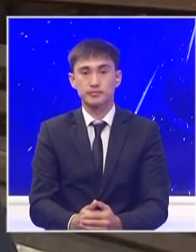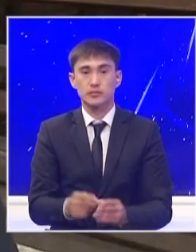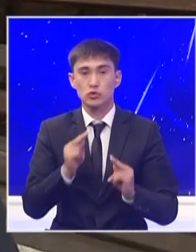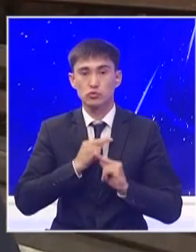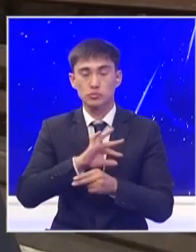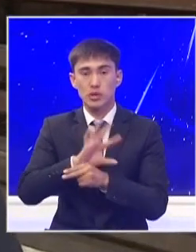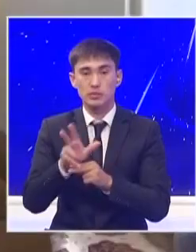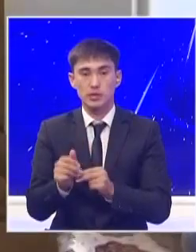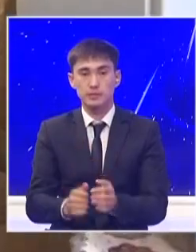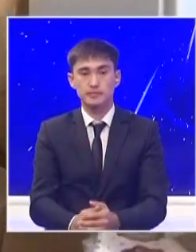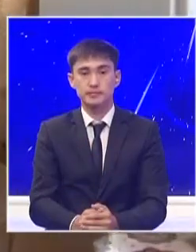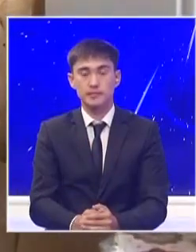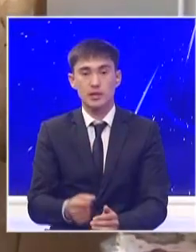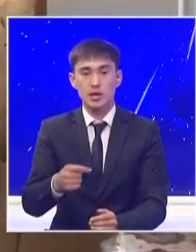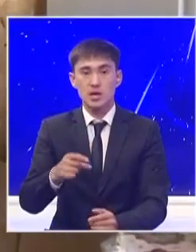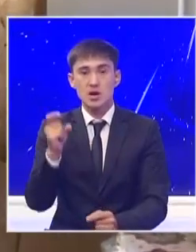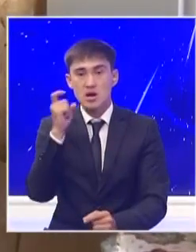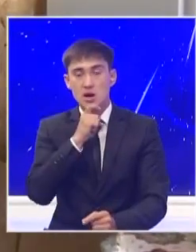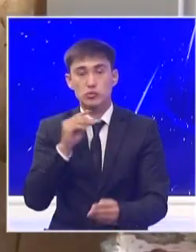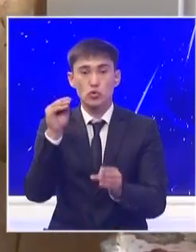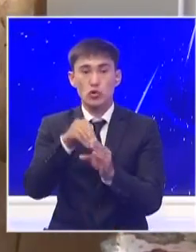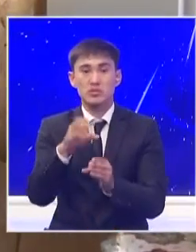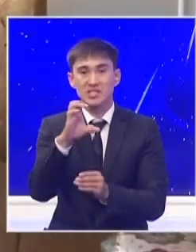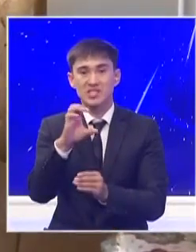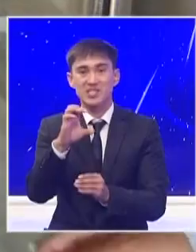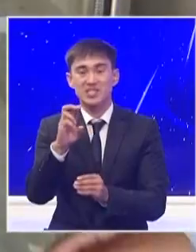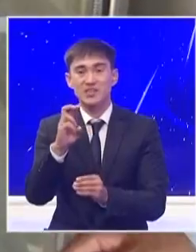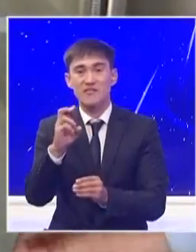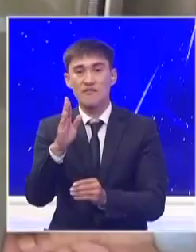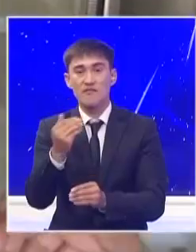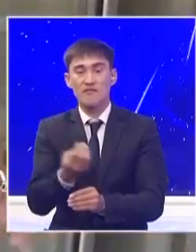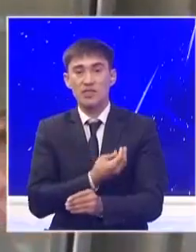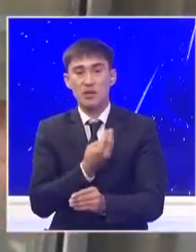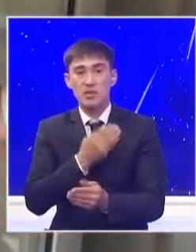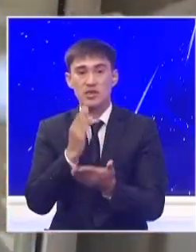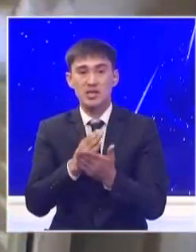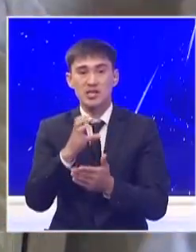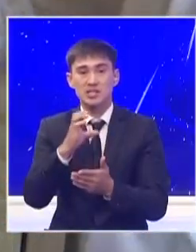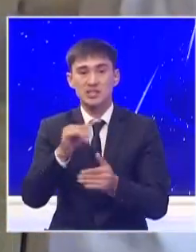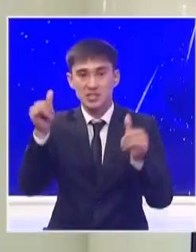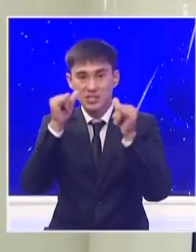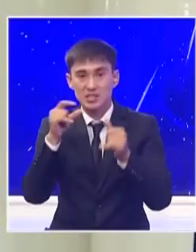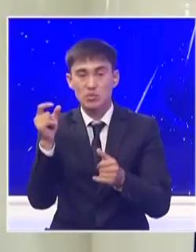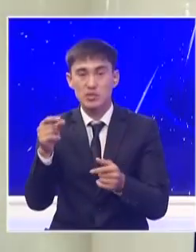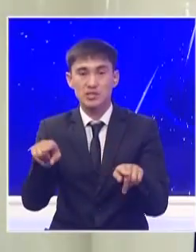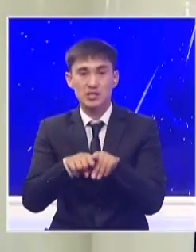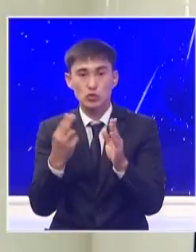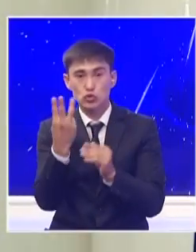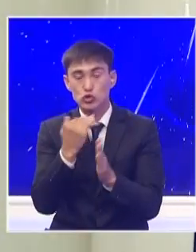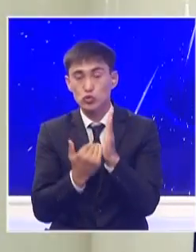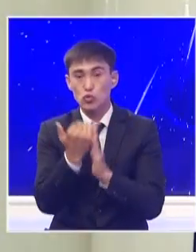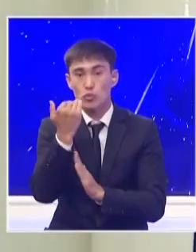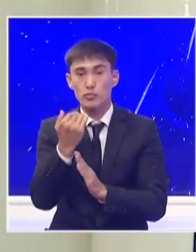жұмыспен қамтылған. Айта кетсек, қымыздың құрамындағы С дәрумені сиыр сүтімен салыстырғанда 3 есе көп. Құрт ауруларының да алдын